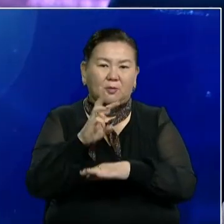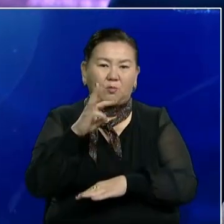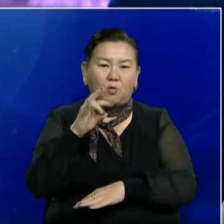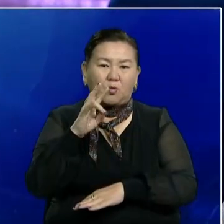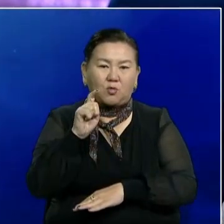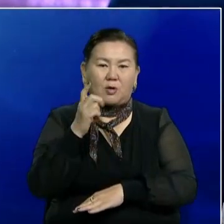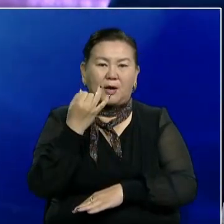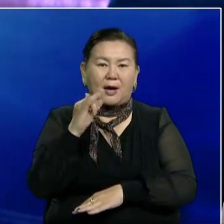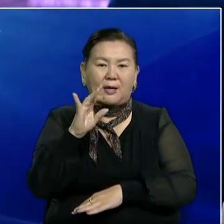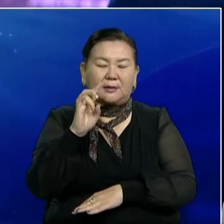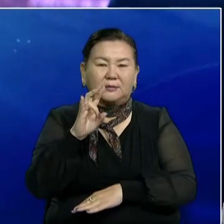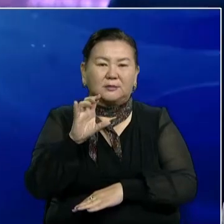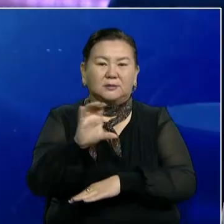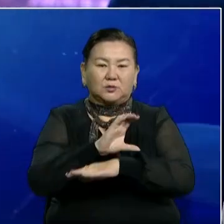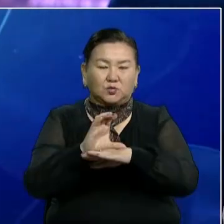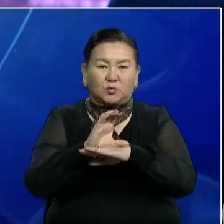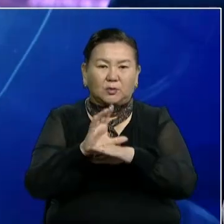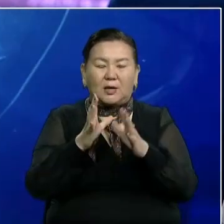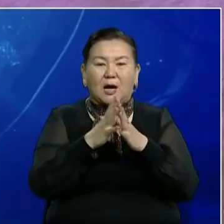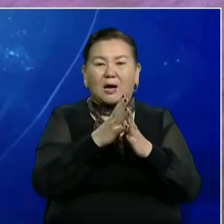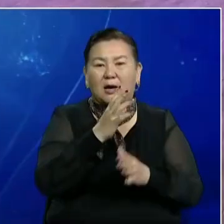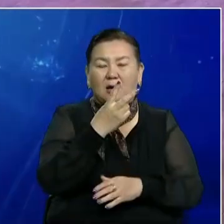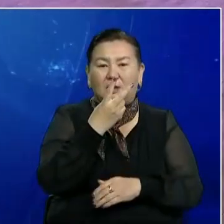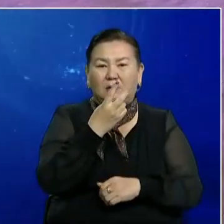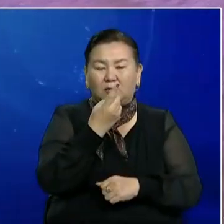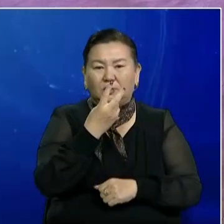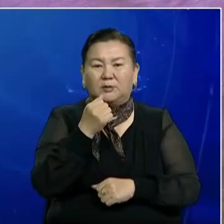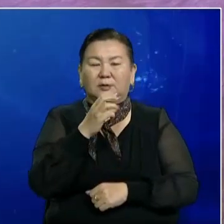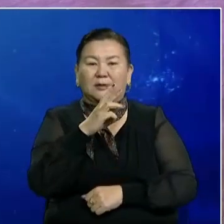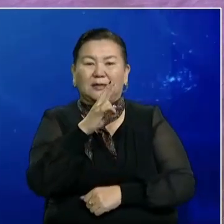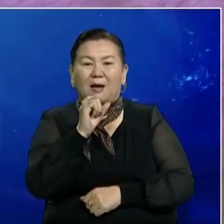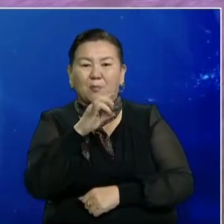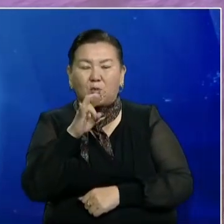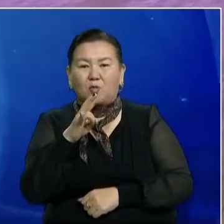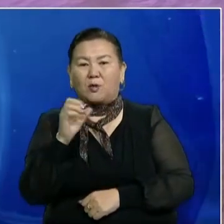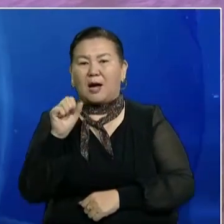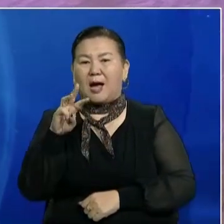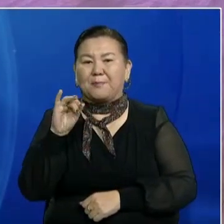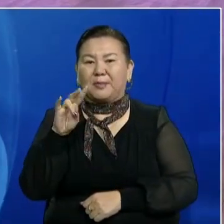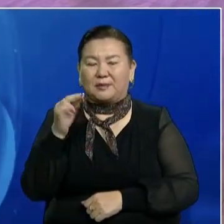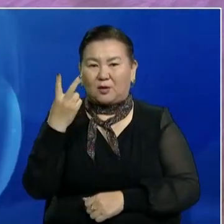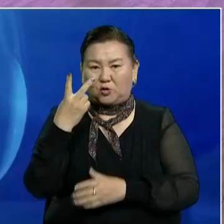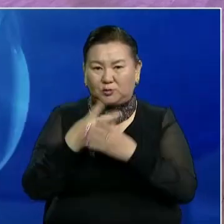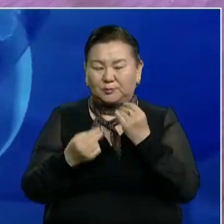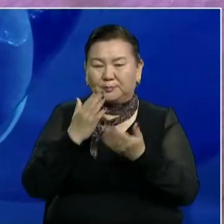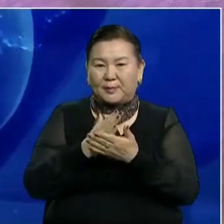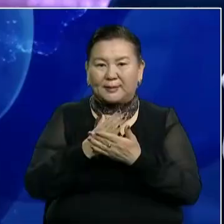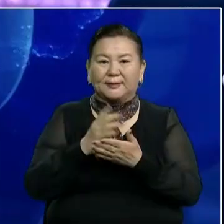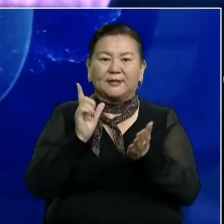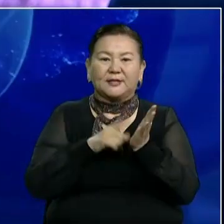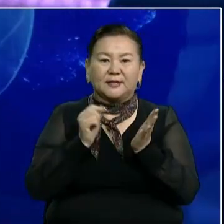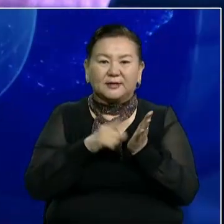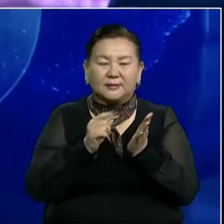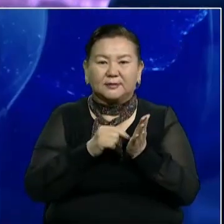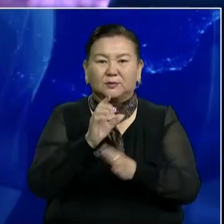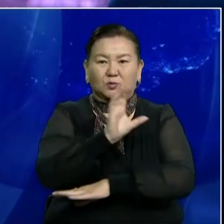сурагч Амина, 11 дугаар ангийн сурагч Намуу Нар маань ирлээ. Тэгээд их хэрэгтэй зөвхөн бас одоо шинэ ингээд зөвхөн